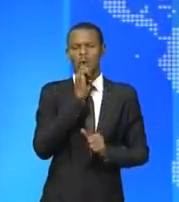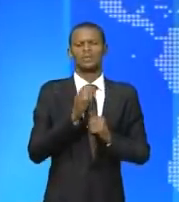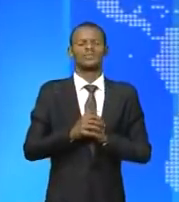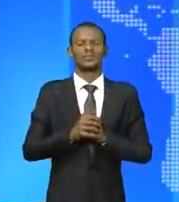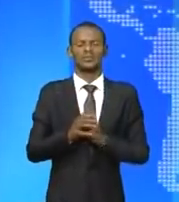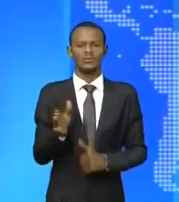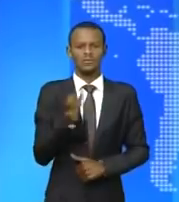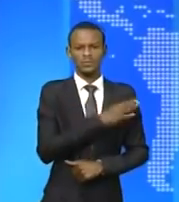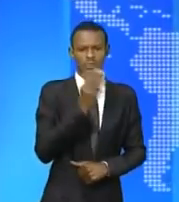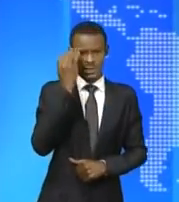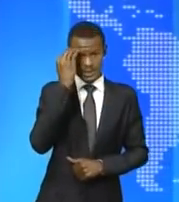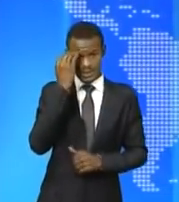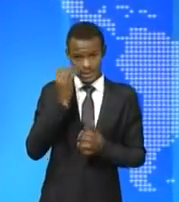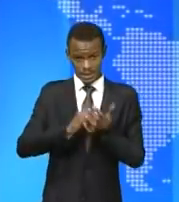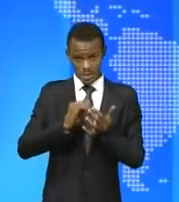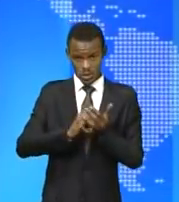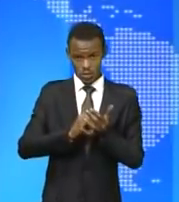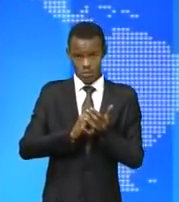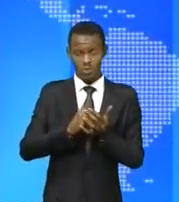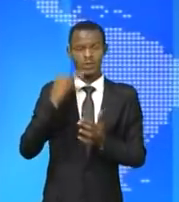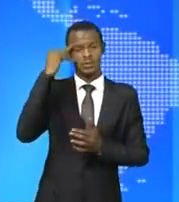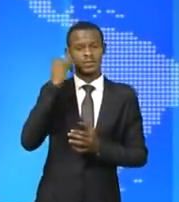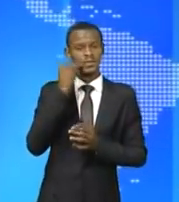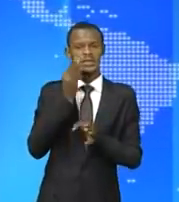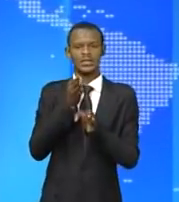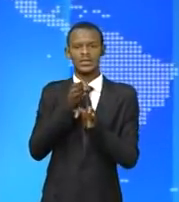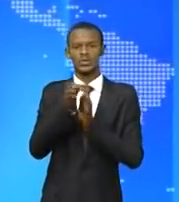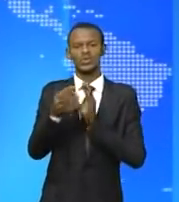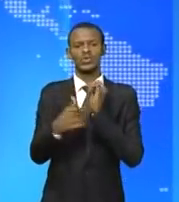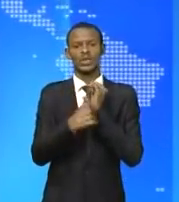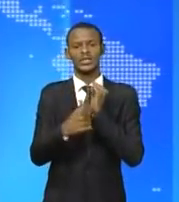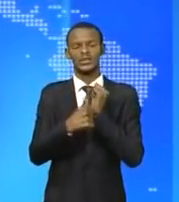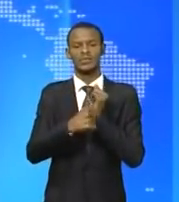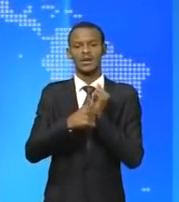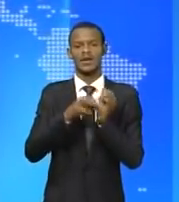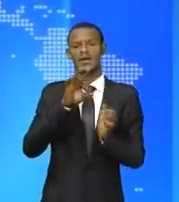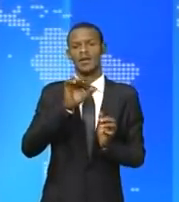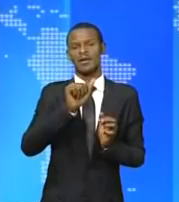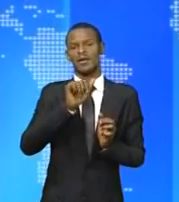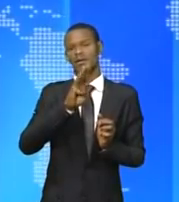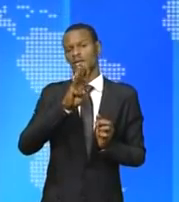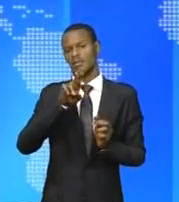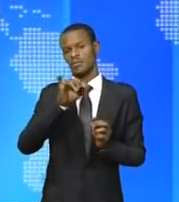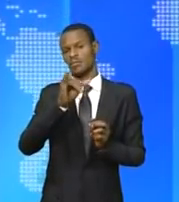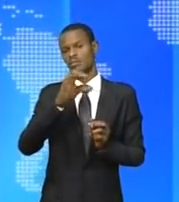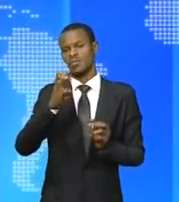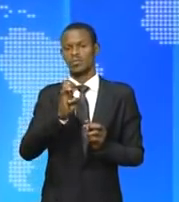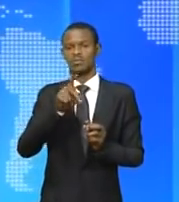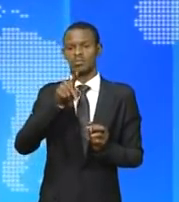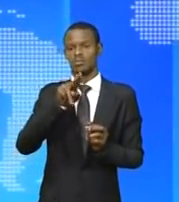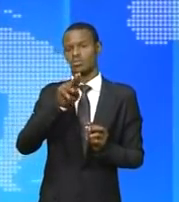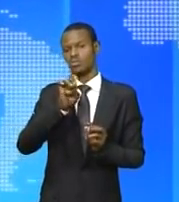Sachez également que le ministre des Droits humains, Fabrice Puella, a clôturé l'atelier de 2 jours sur la justice